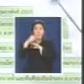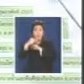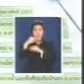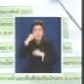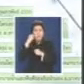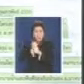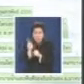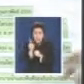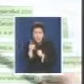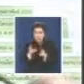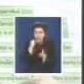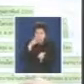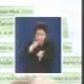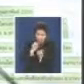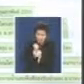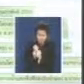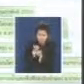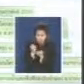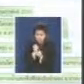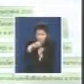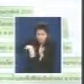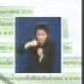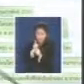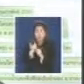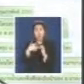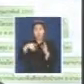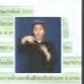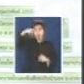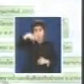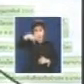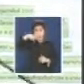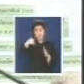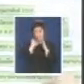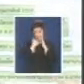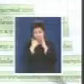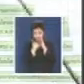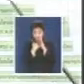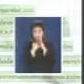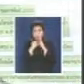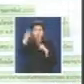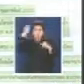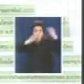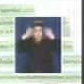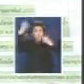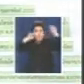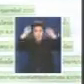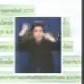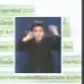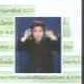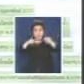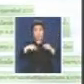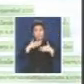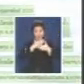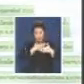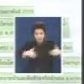ให้เก็บน้ำได้มากกว่านี้นะคะ ส่วน วันพุธเช่นกันค่ะก็จะลงมาในส่วนตรงนี้ก็จะคล้ายๆกันนะคะ ตอนนี้เขื่อนเจ้าพระยา